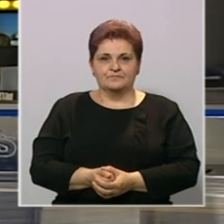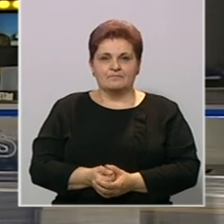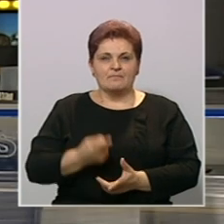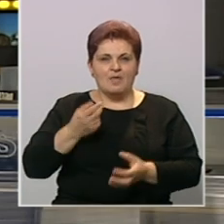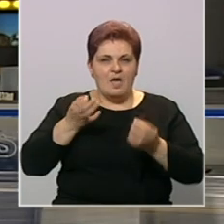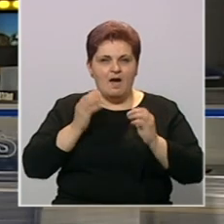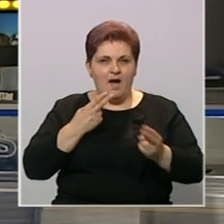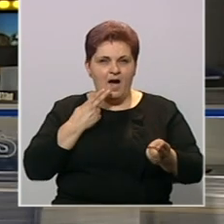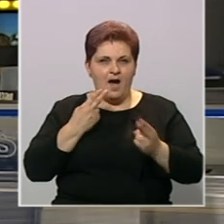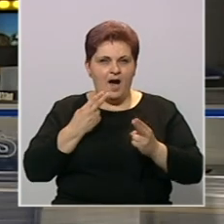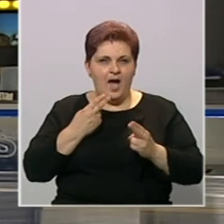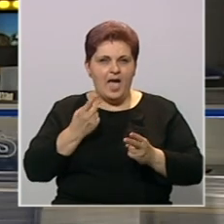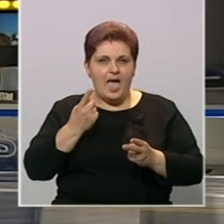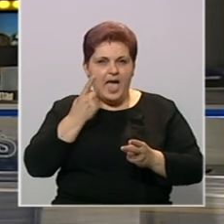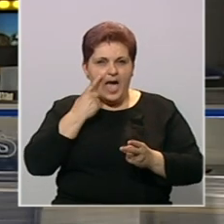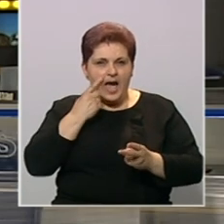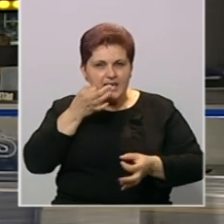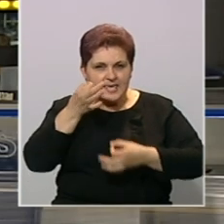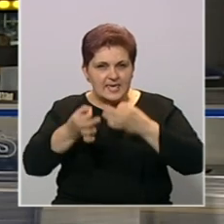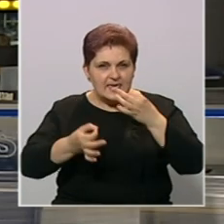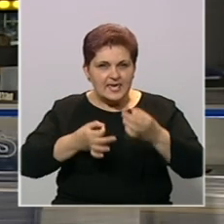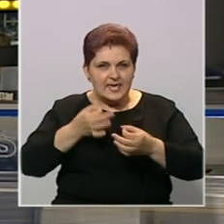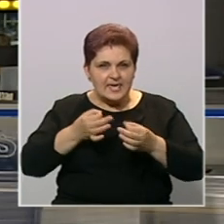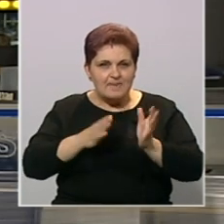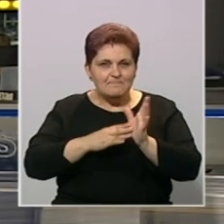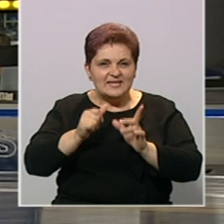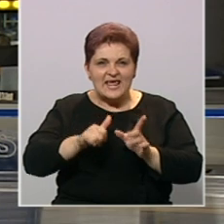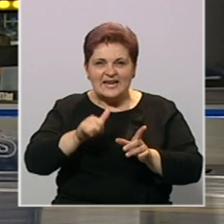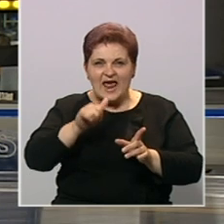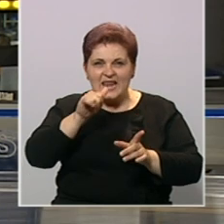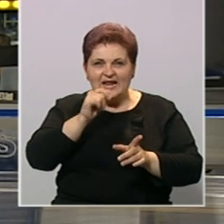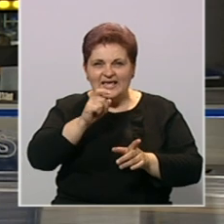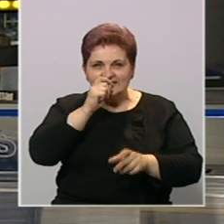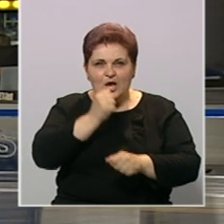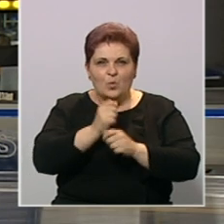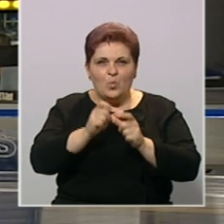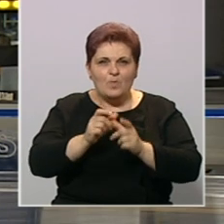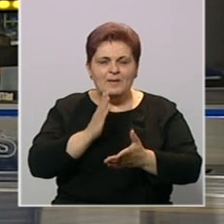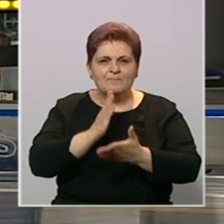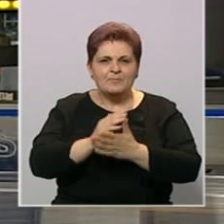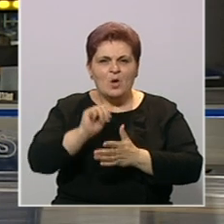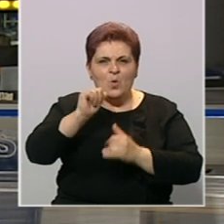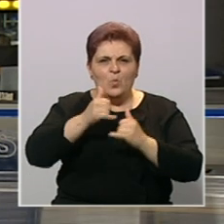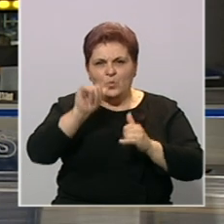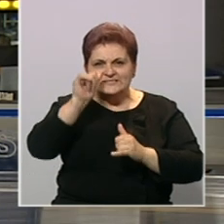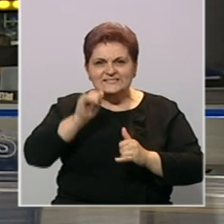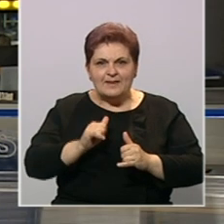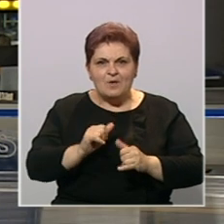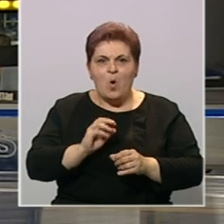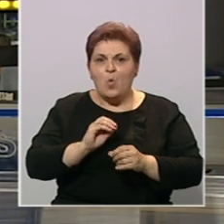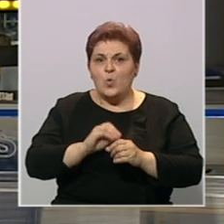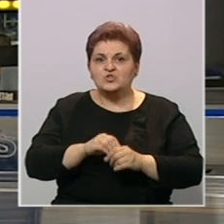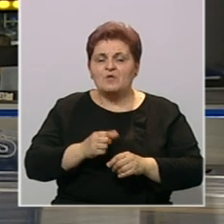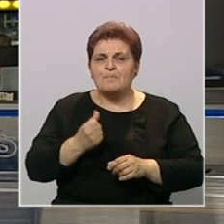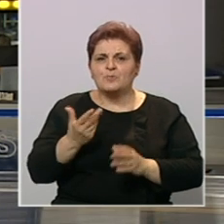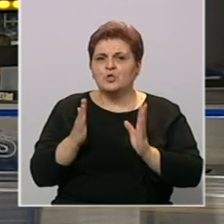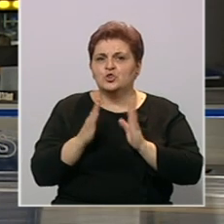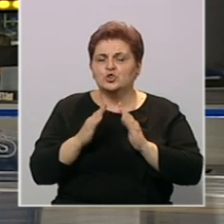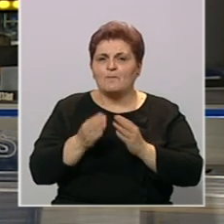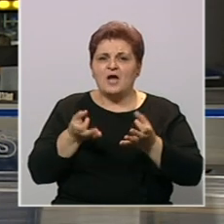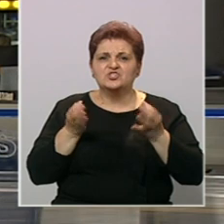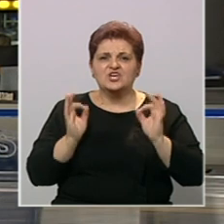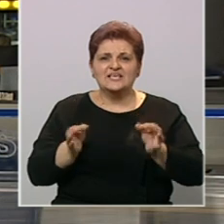Na stručnom sastanku o eksperimentalnom istraživanju mineralnih voda Crnog Gubera održanom u Srebrenici učestvovali su brojni